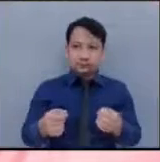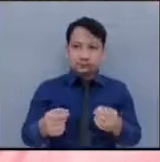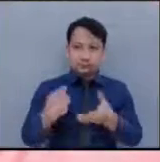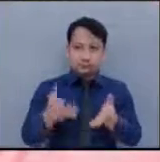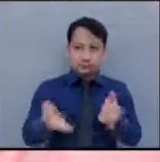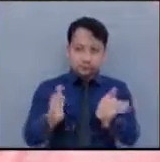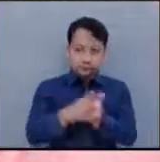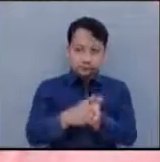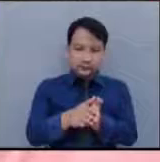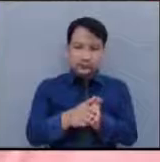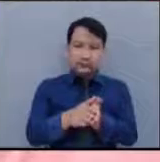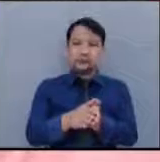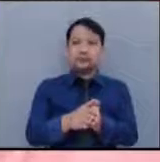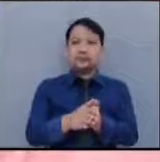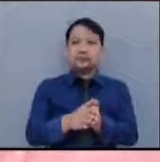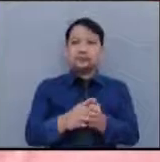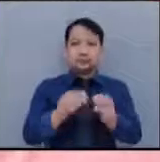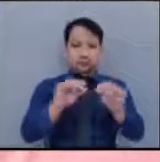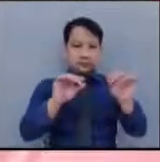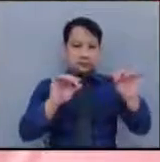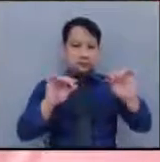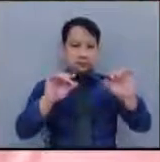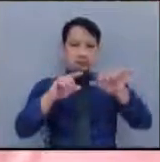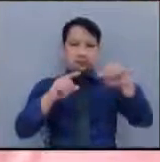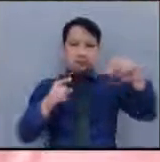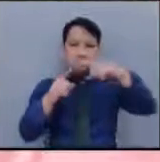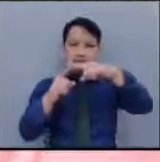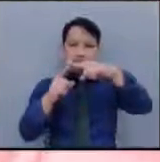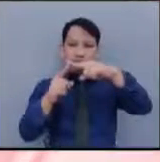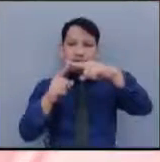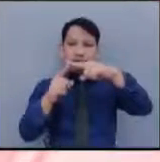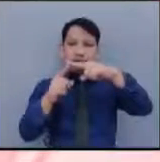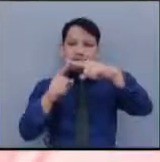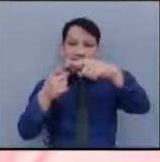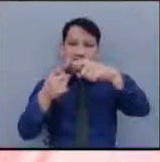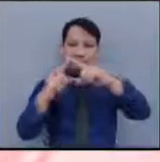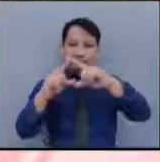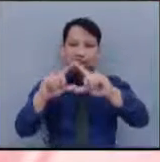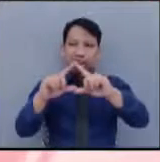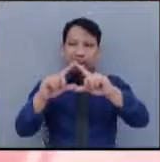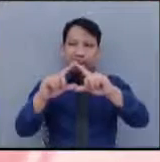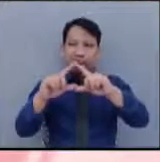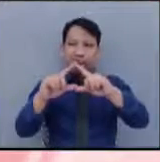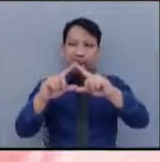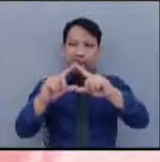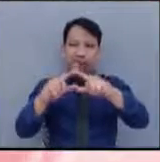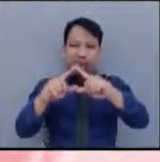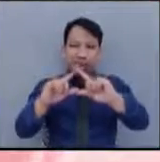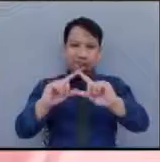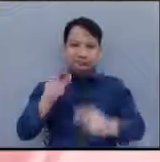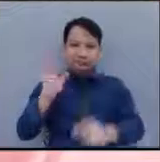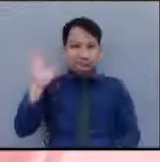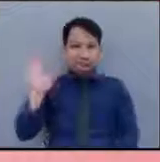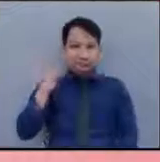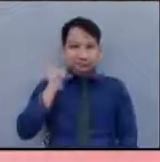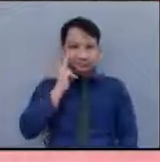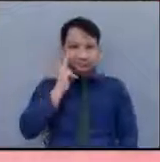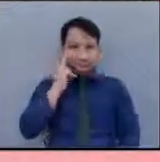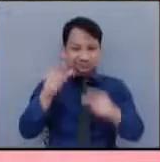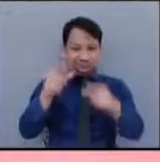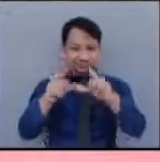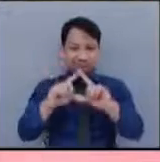magkabilang kanto nito. So, pa-triangle. Oo. Yan, ganyan, no? Naalala mo, Ate Chi, yung paggawa mo ng mga